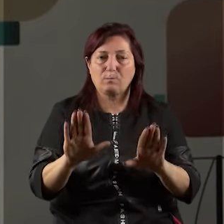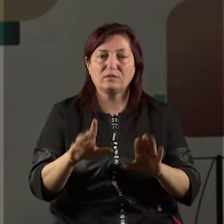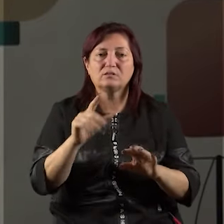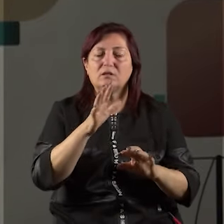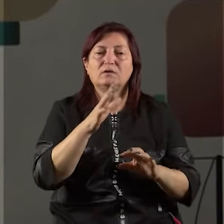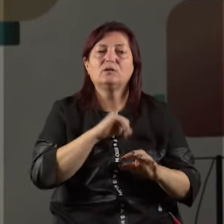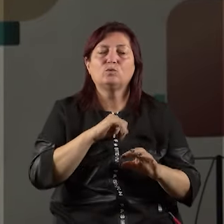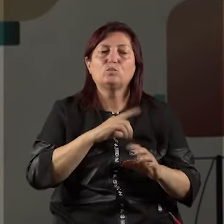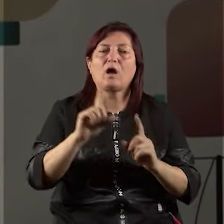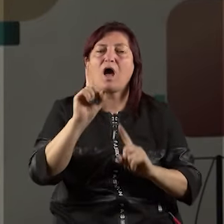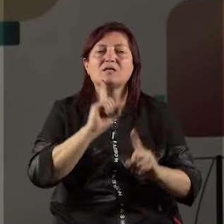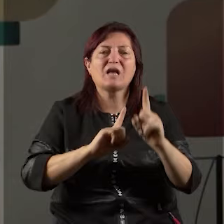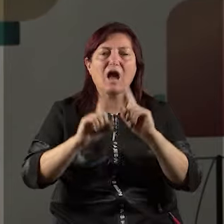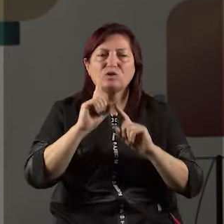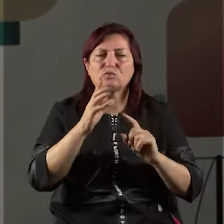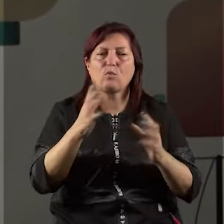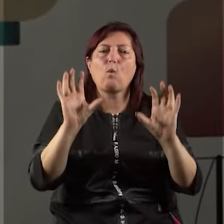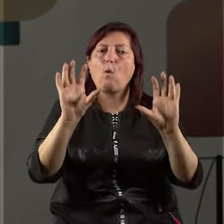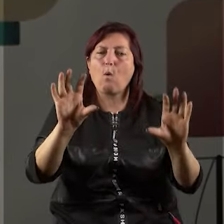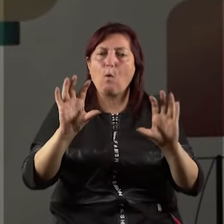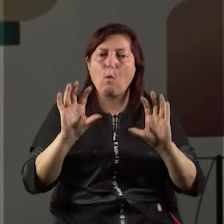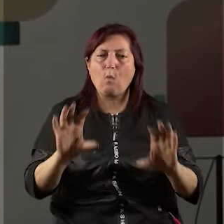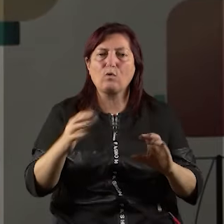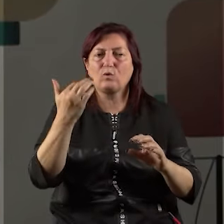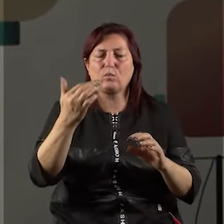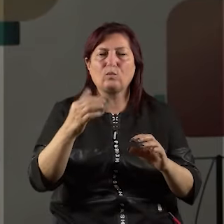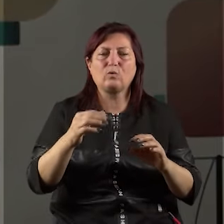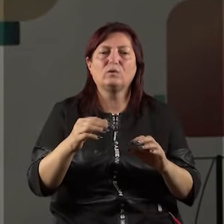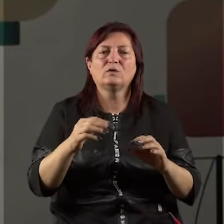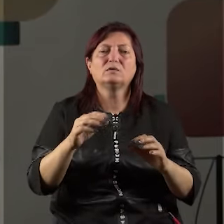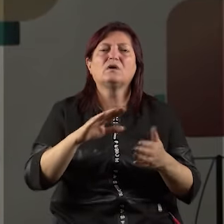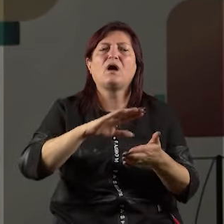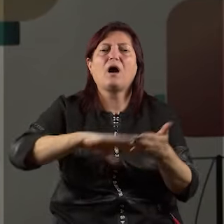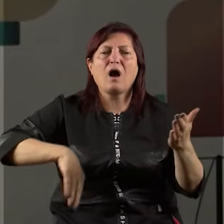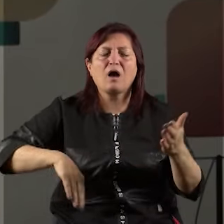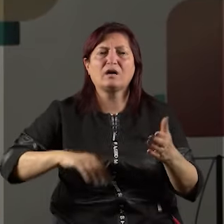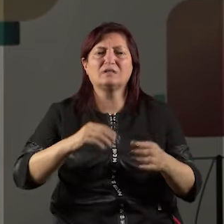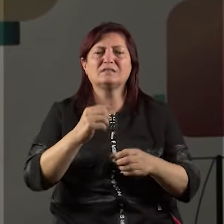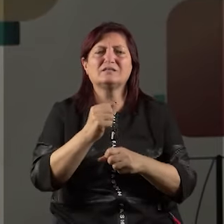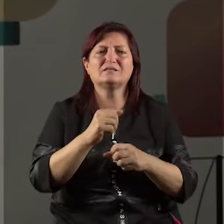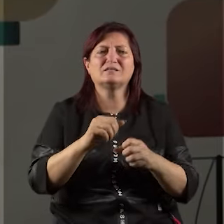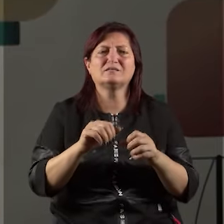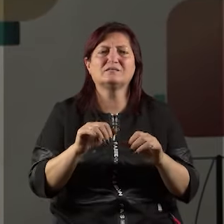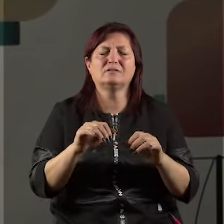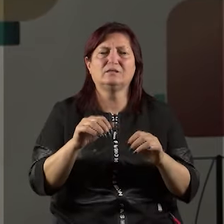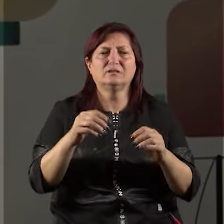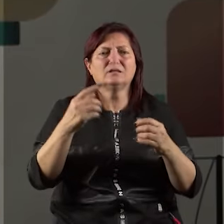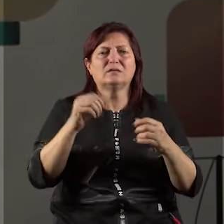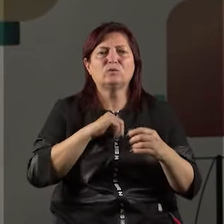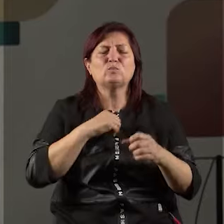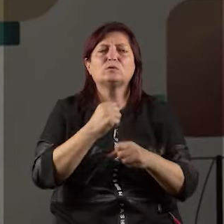ազգային ժողովում օրենքի նախագիծ է պատտվում առանց ստեղծագործական միությունների